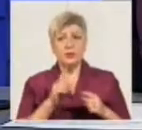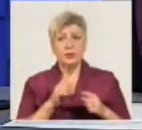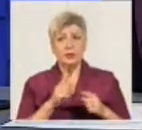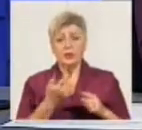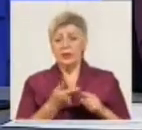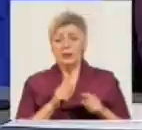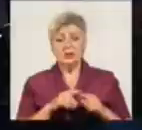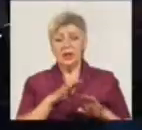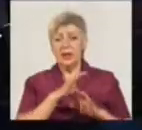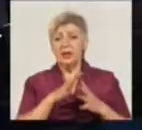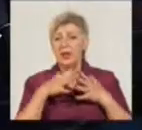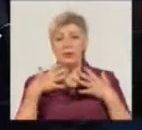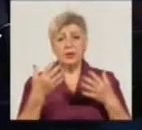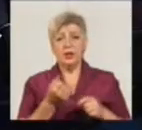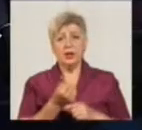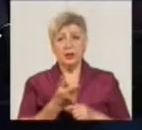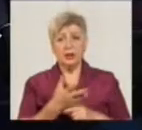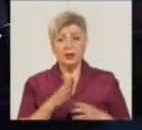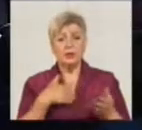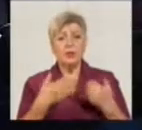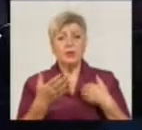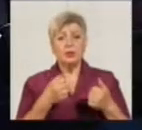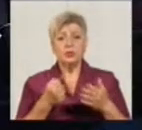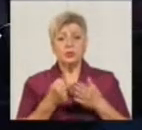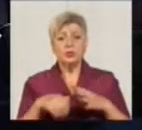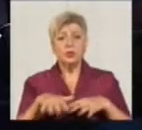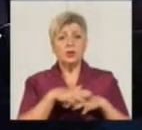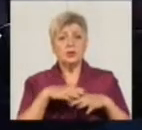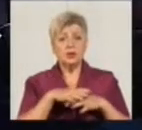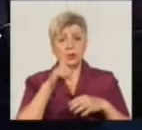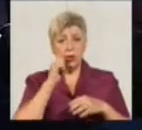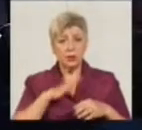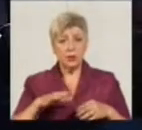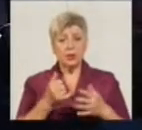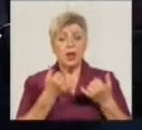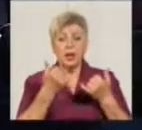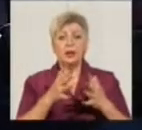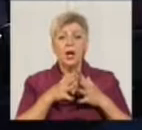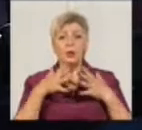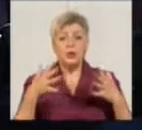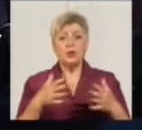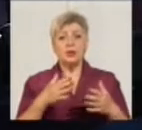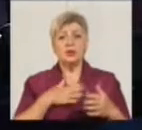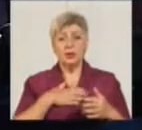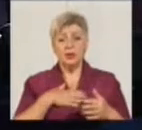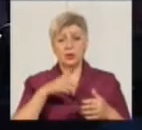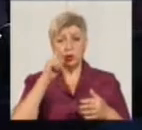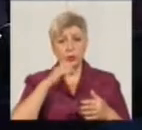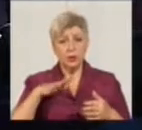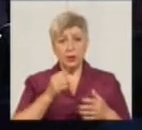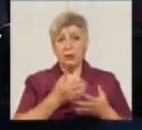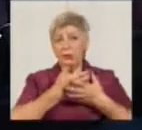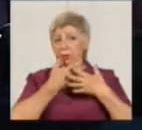невелика кількість по відношенню до населення України. Тому для більшості в нашій країні немає